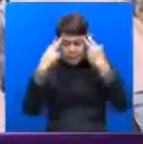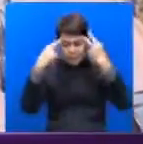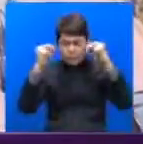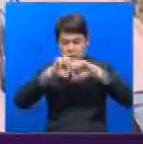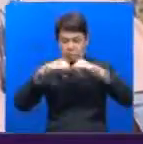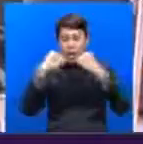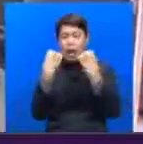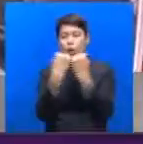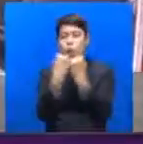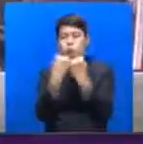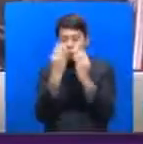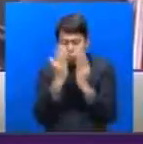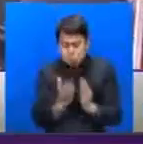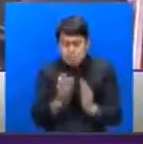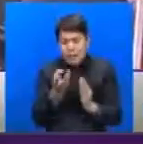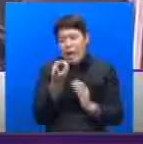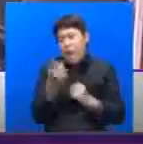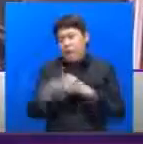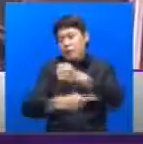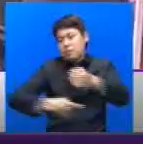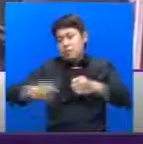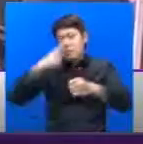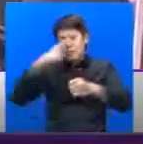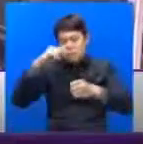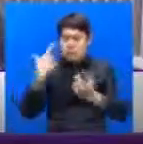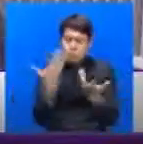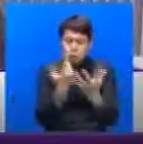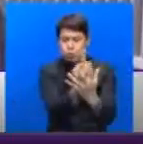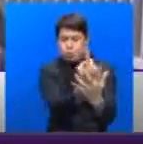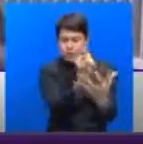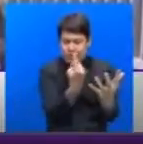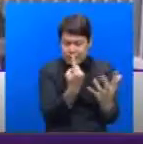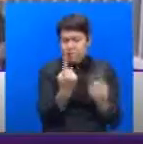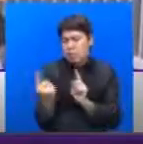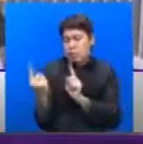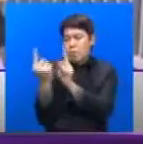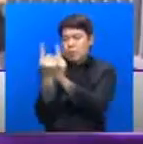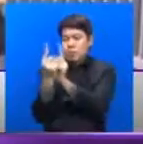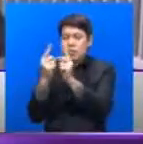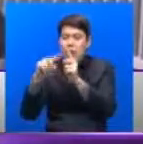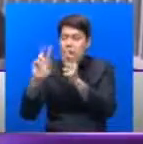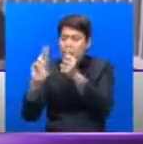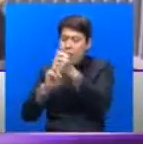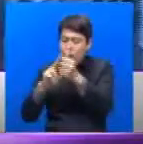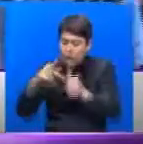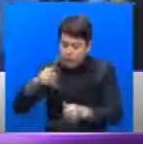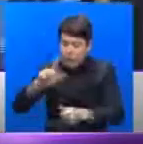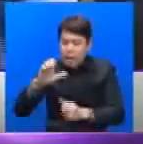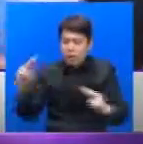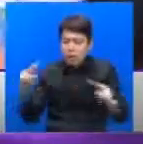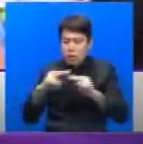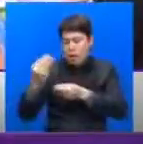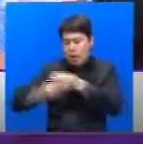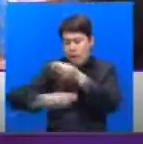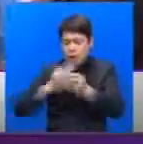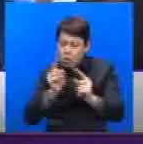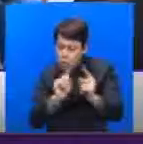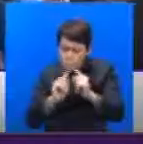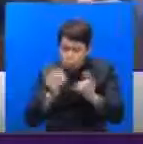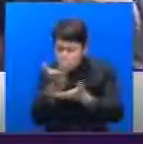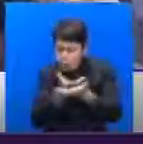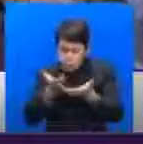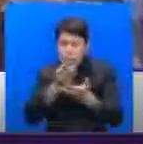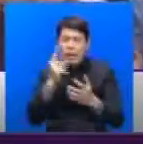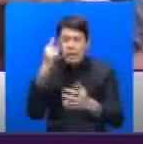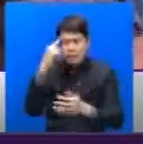สมาคมชาวนาเข้าวไทยเป็นตัวแทนชาวนาเข้าหารือกับนายวุฒิชัยดวงรัตน์รองปลัดกระทรวงพาณิชย์หาทางออกขอให้